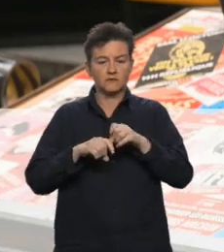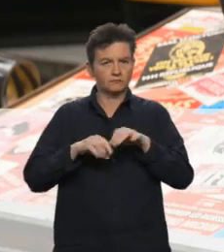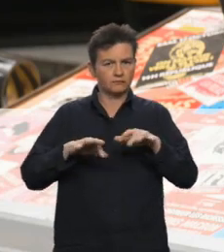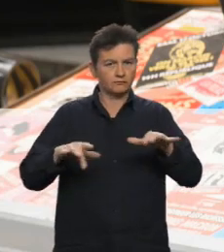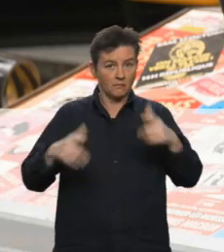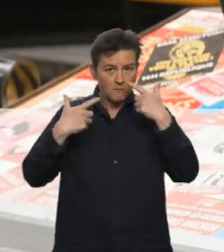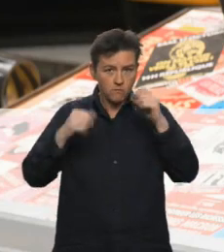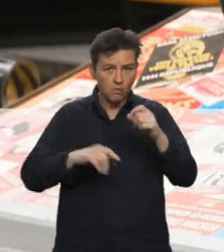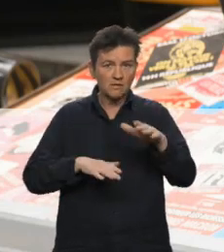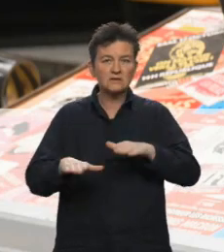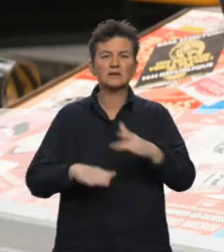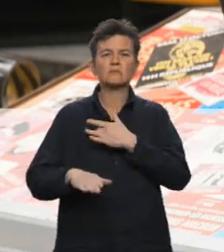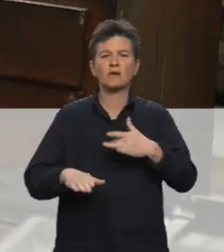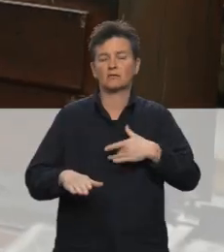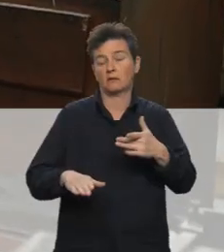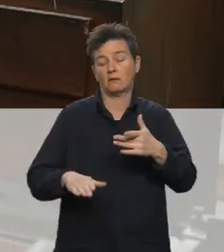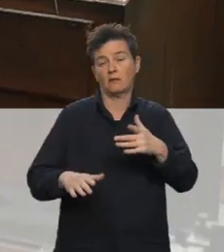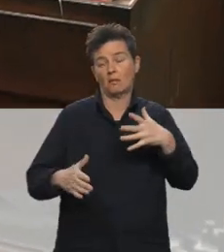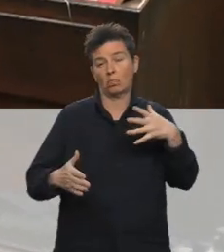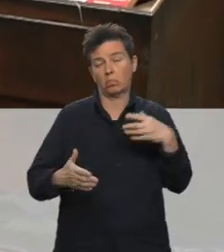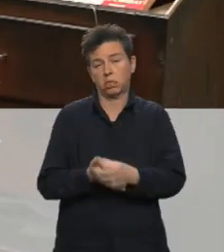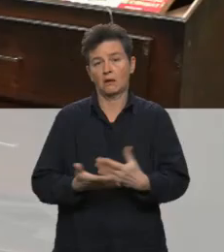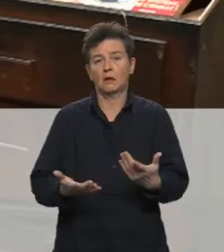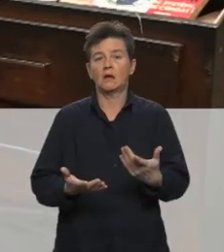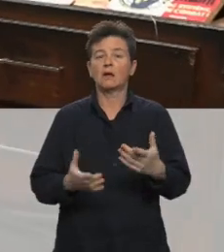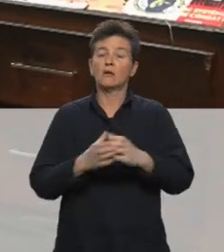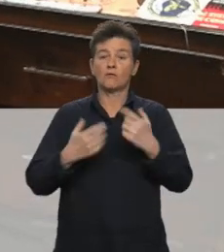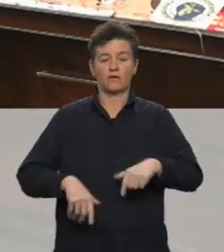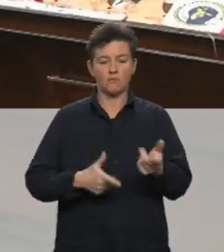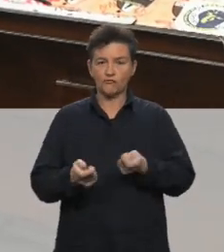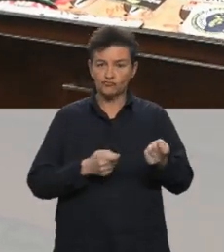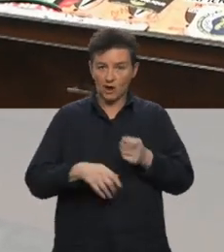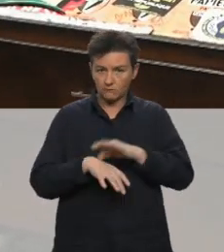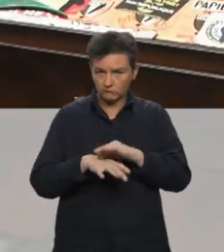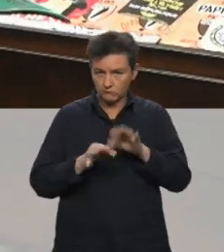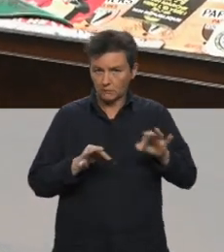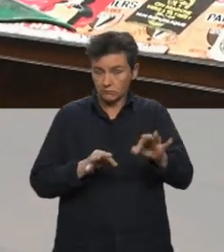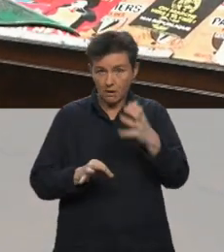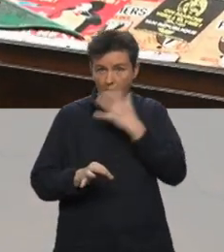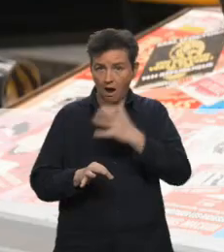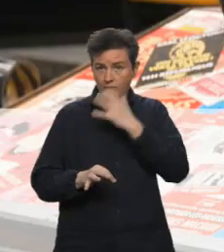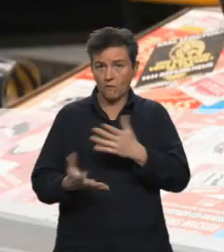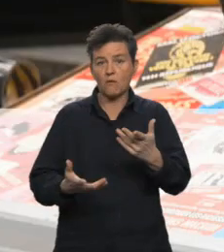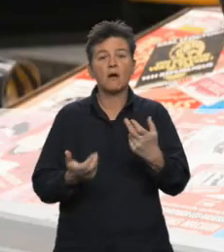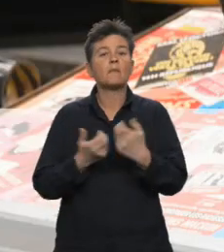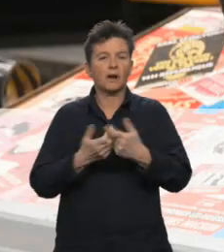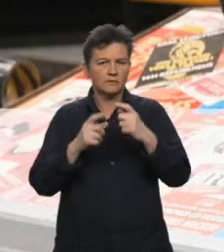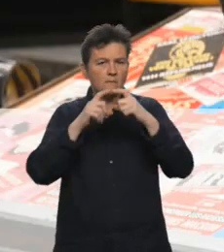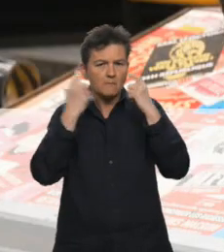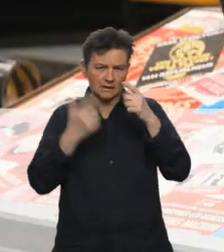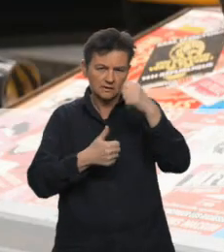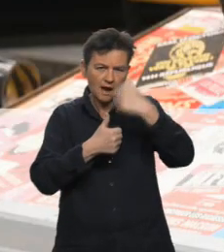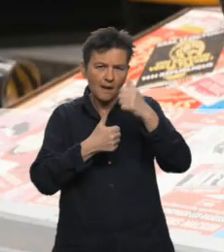le système de santé est au bout du rouleau. La gestion de la pandémie par le gouvernement a été désastreuse. Sur les